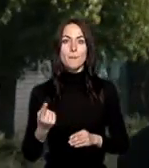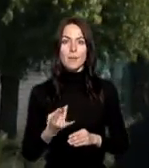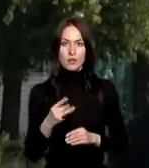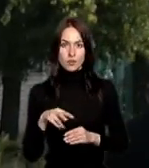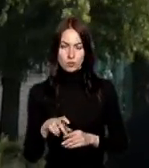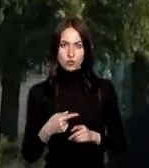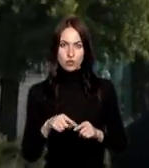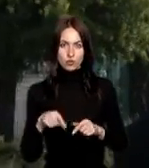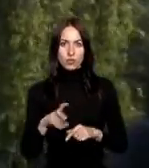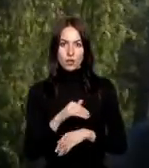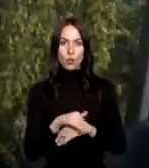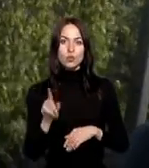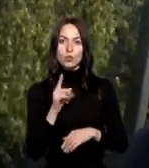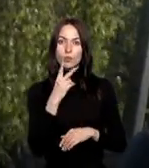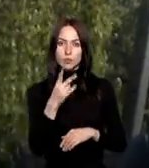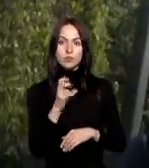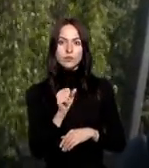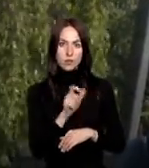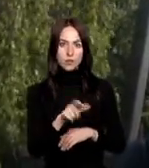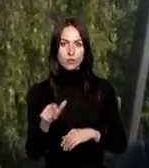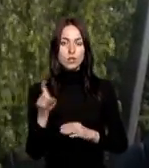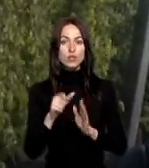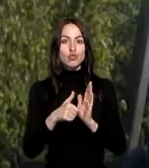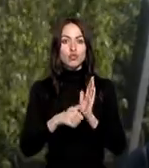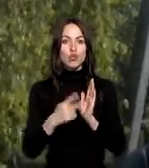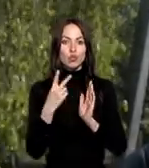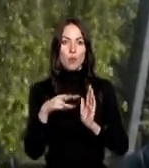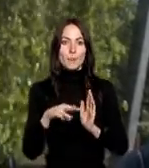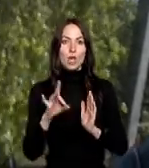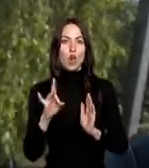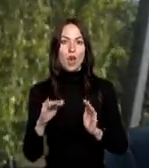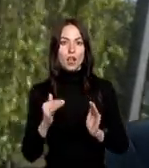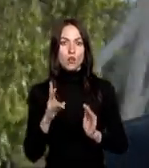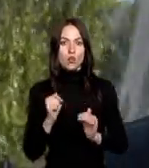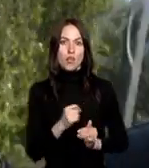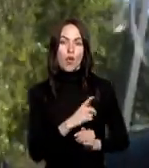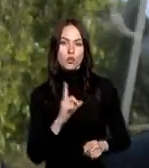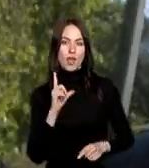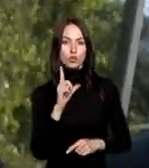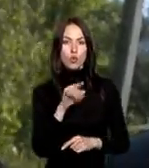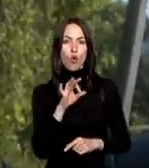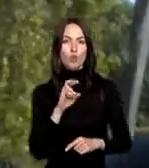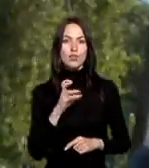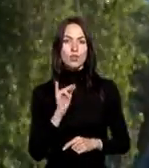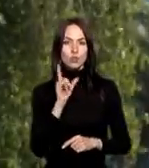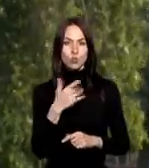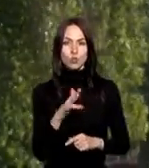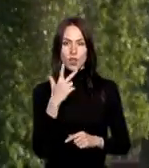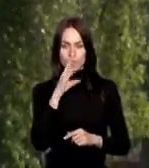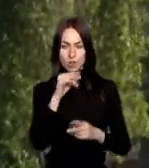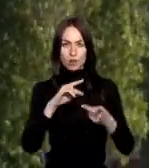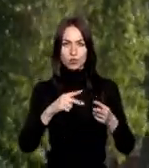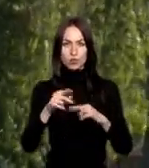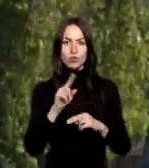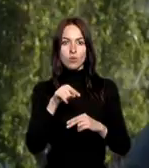так вийшла на вулицю, щоб подивитися на людей. З 602-го мікрорайону на Одеську їду. Я вже 3 маршрутками добиралася, щоб